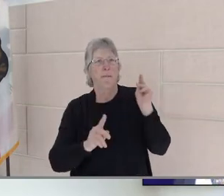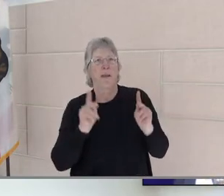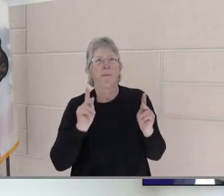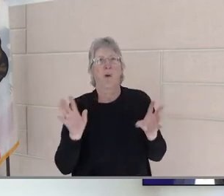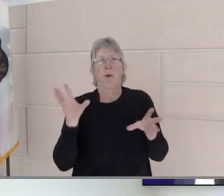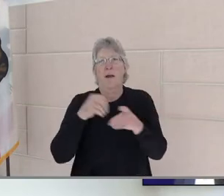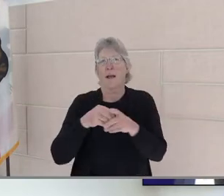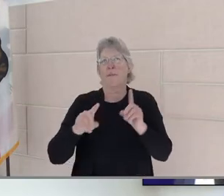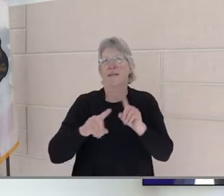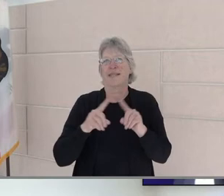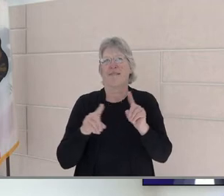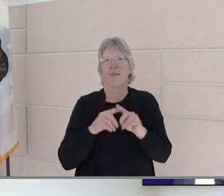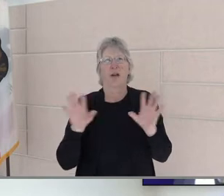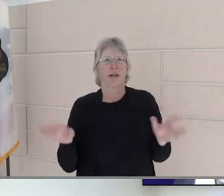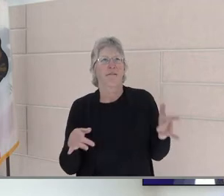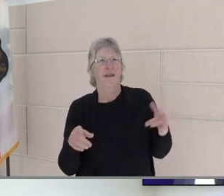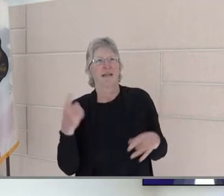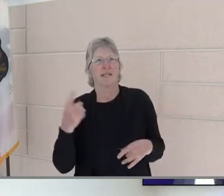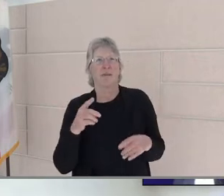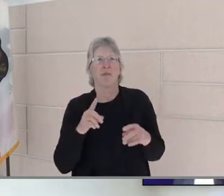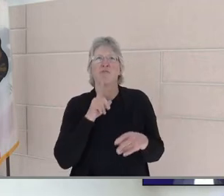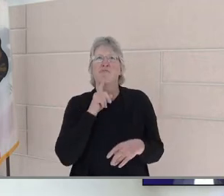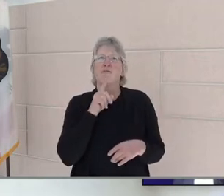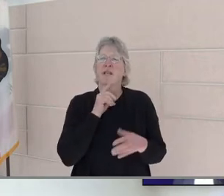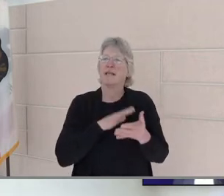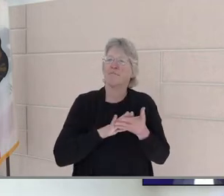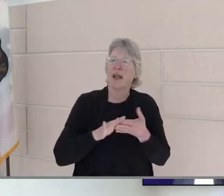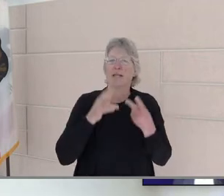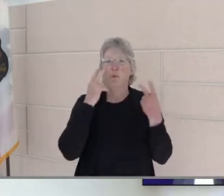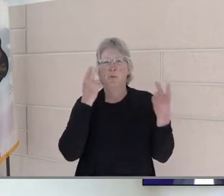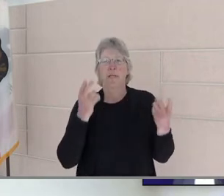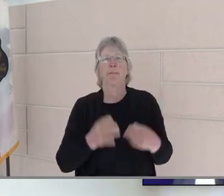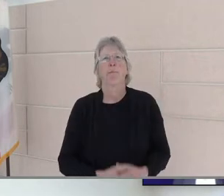ចម្រុះចូលរួមក្នុងកម្មវិធីទាំងអស់នេះ